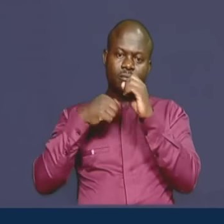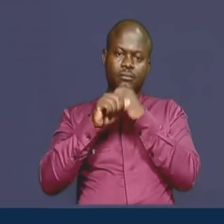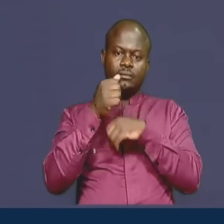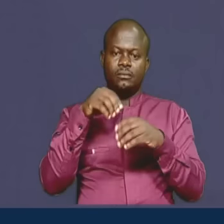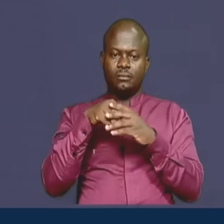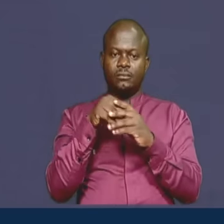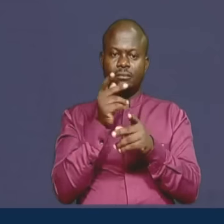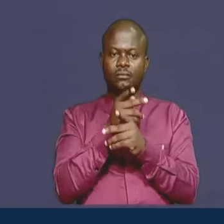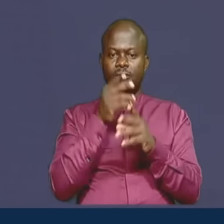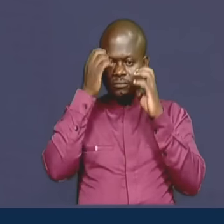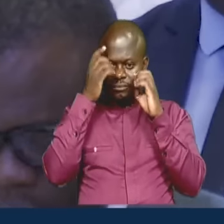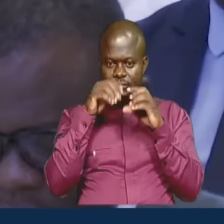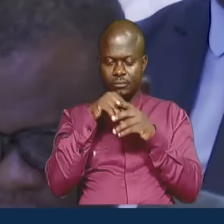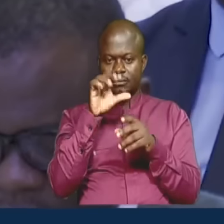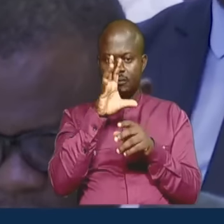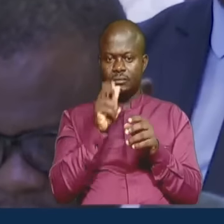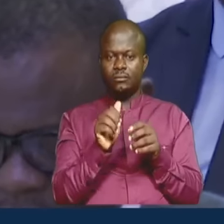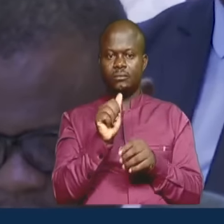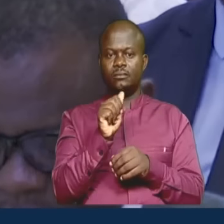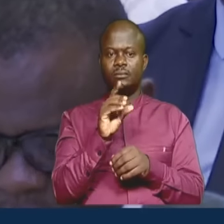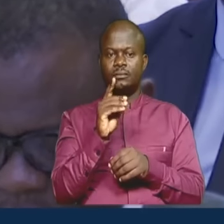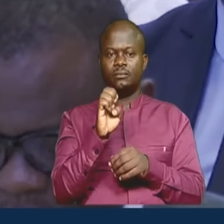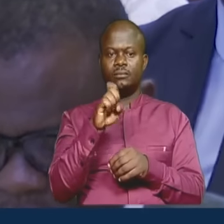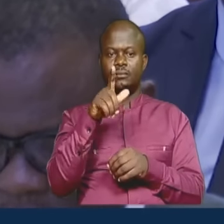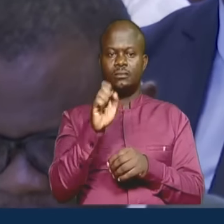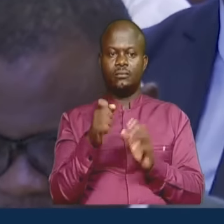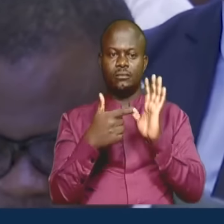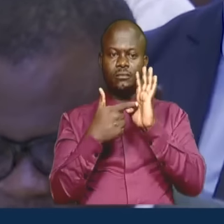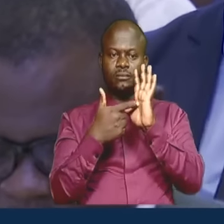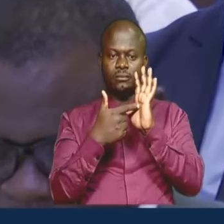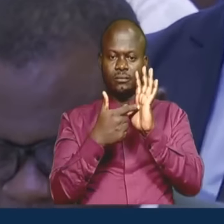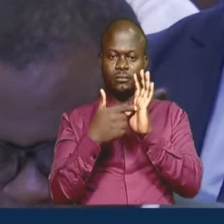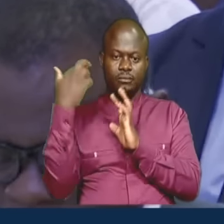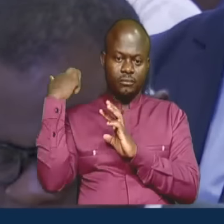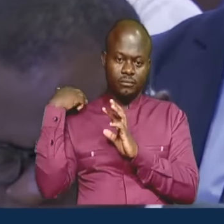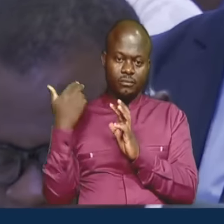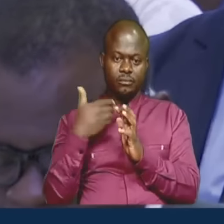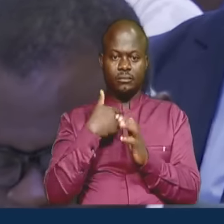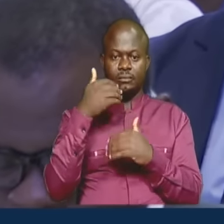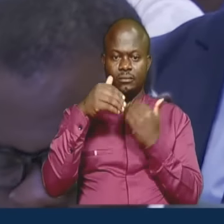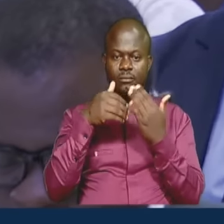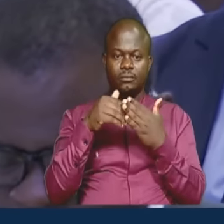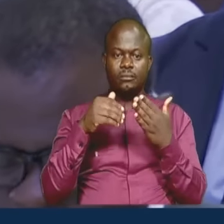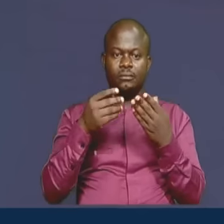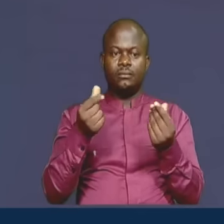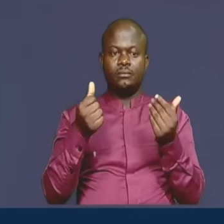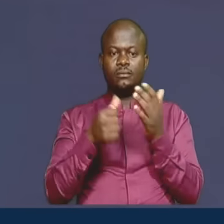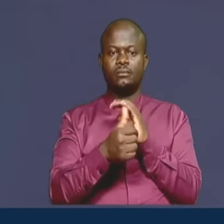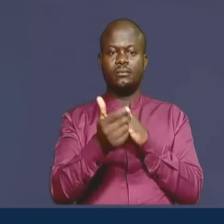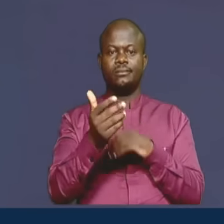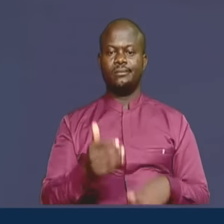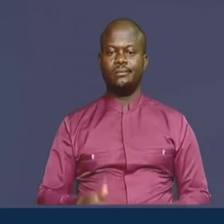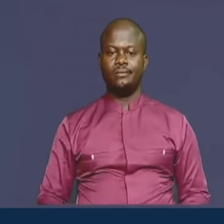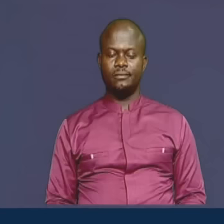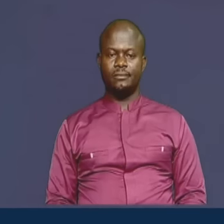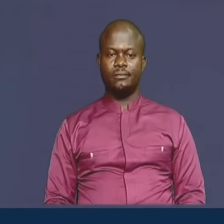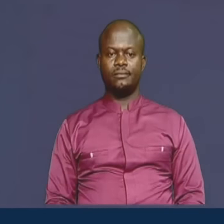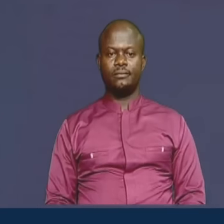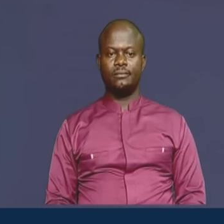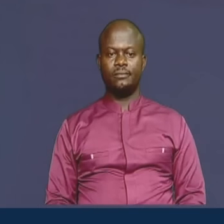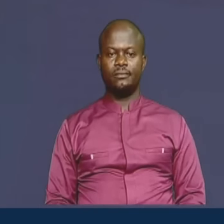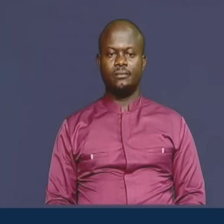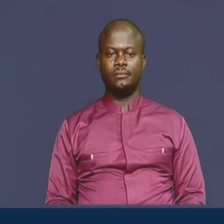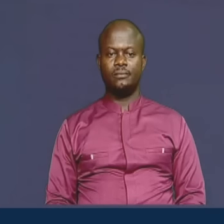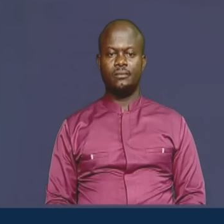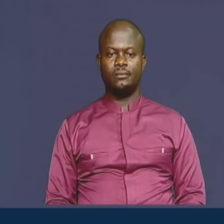muri Afurika ADEA Sengiyumva Albert agaruka ku mukoro ibihugu bifite mu rwego rwo kuziba ibyuho. And the key task ahead of